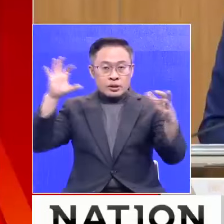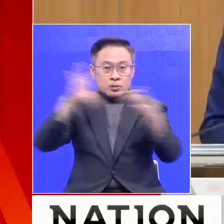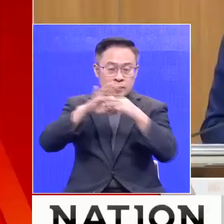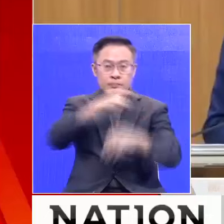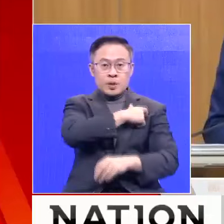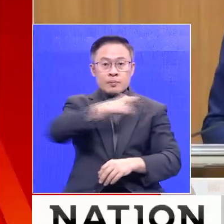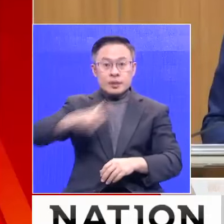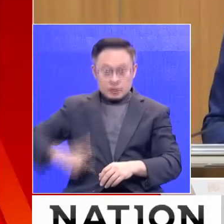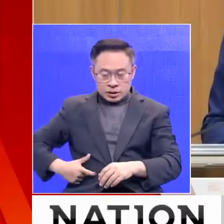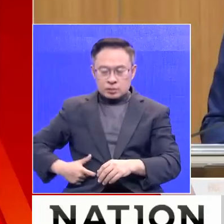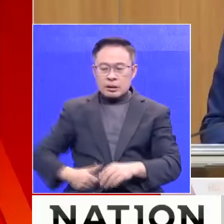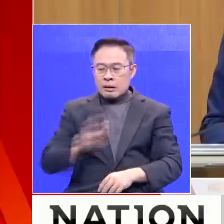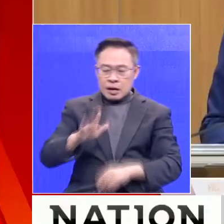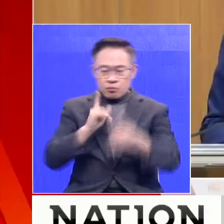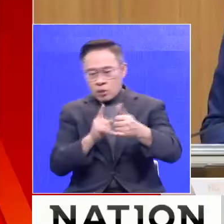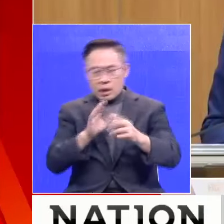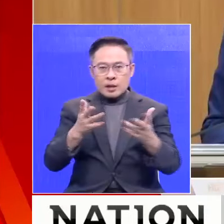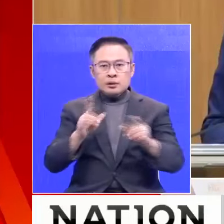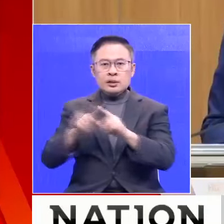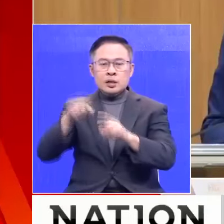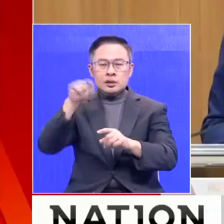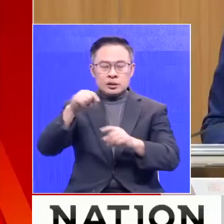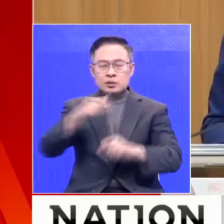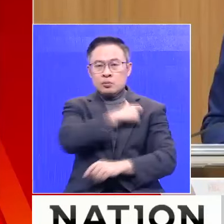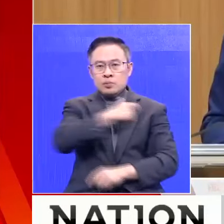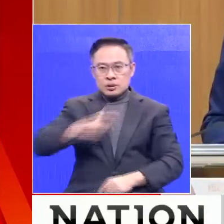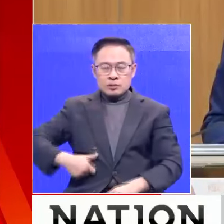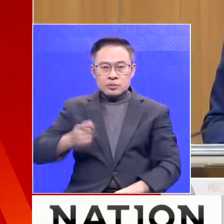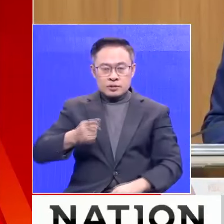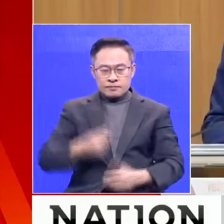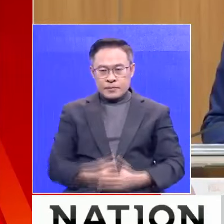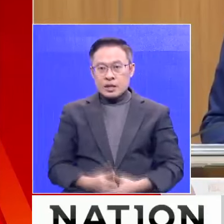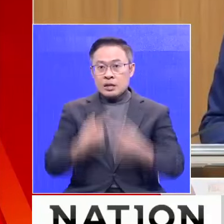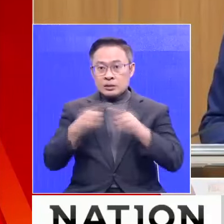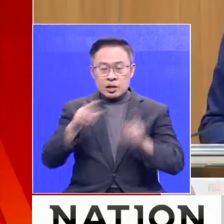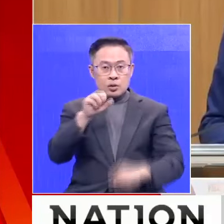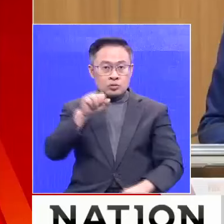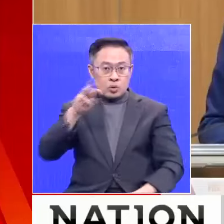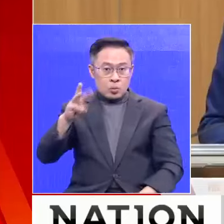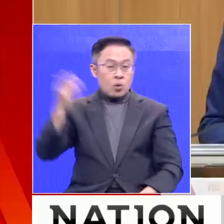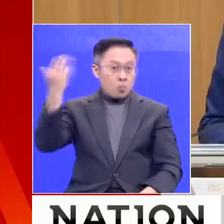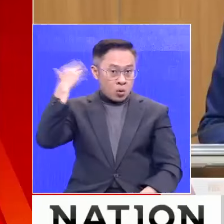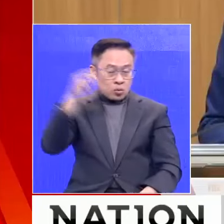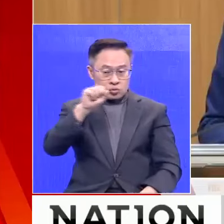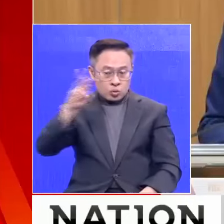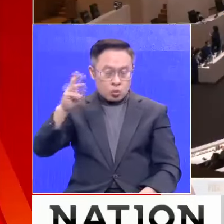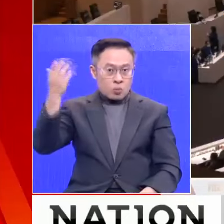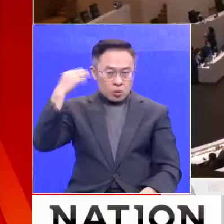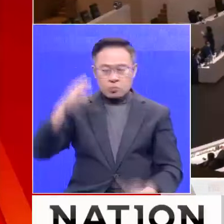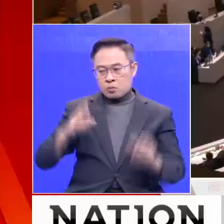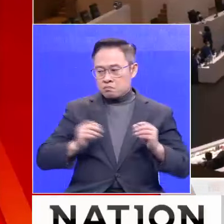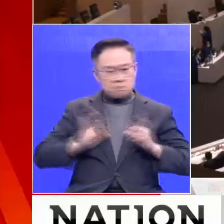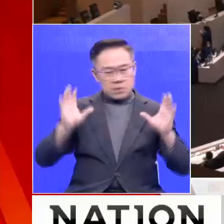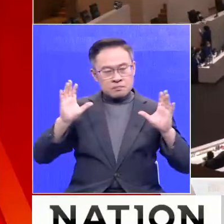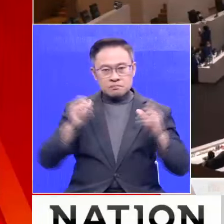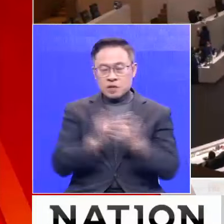ตเลือกนายกบอกว่าไม่สบายใจไม่ได้ไม่สบายใจอะไรนะไม่สบายใจที่จะแตะหมด1หมด2แม้แต่เพียงนิดเดียว